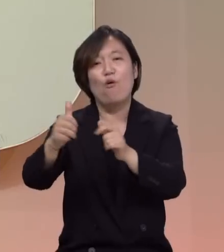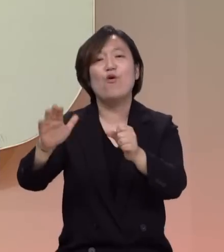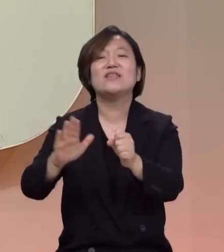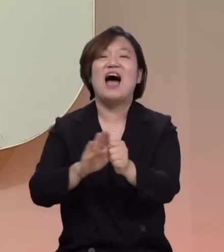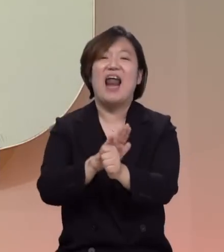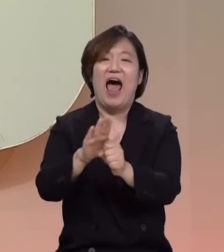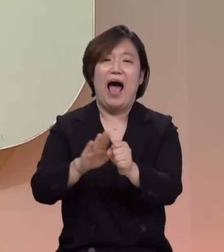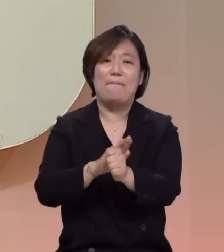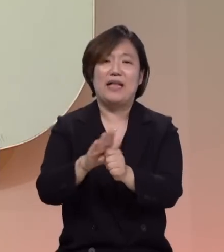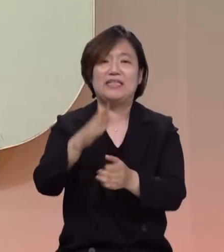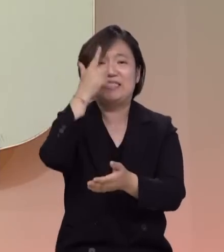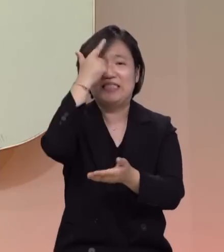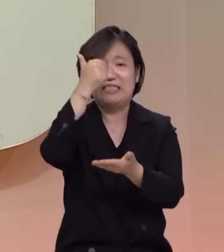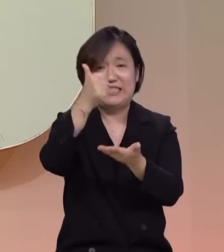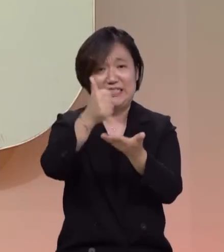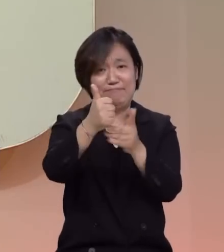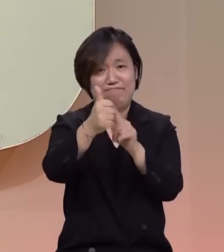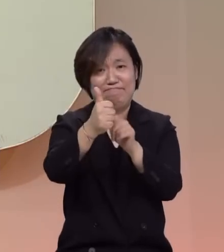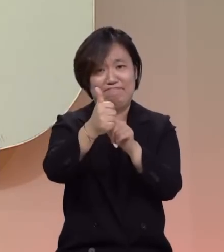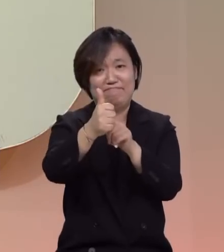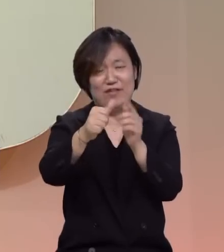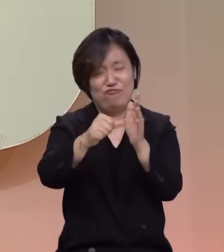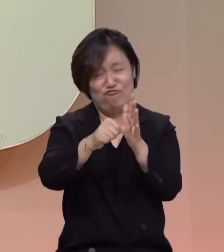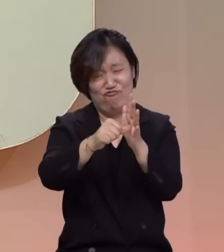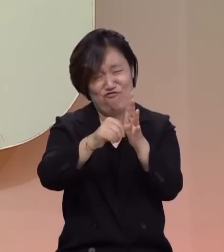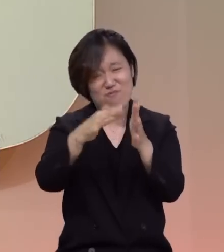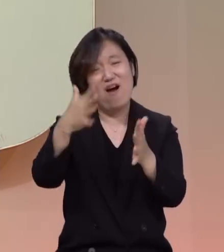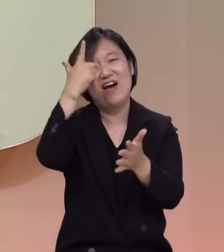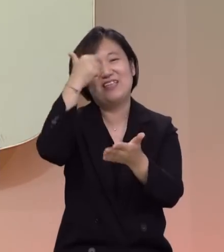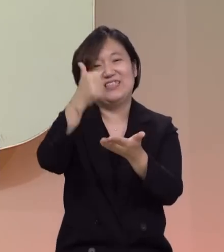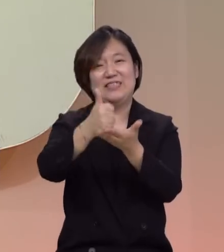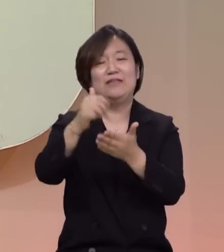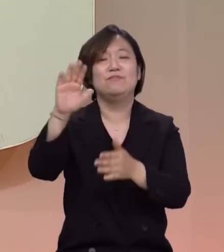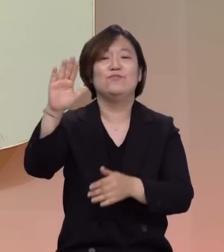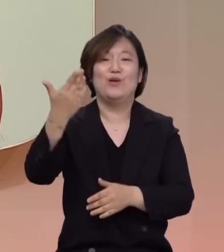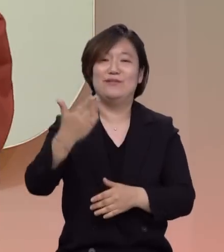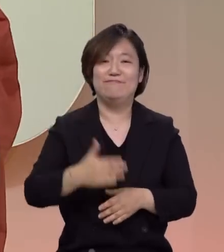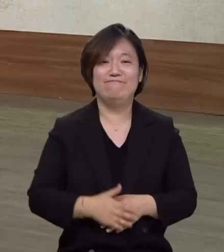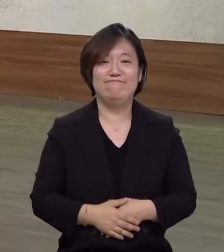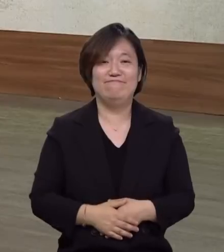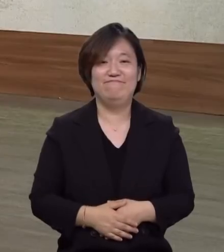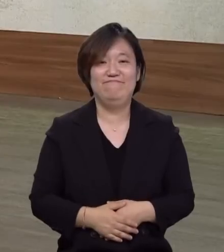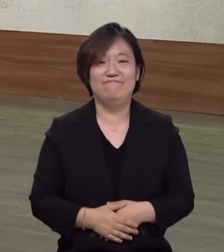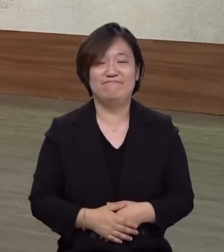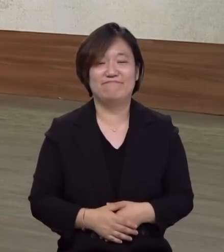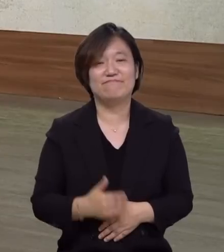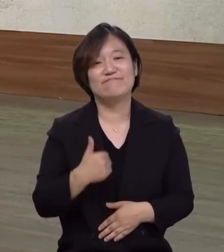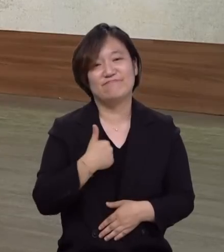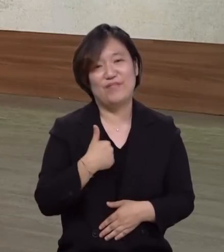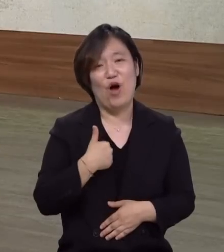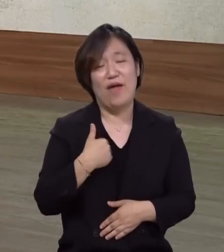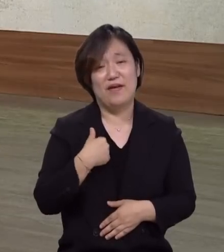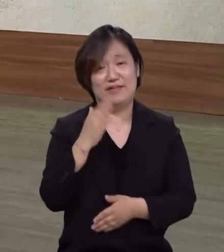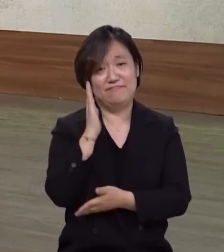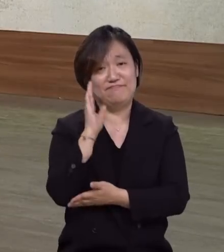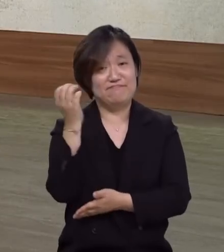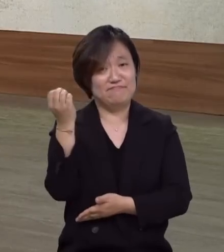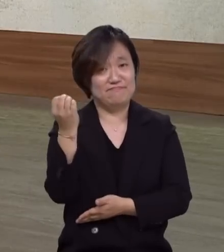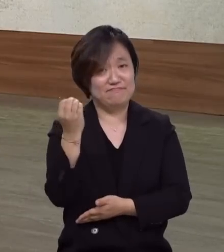국민 힐링 멘토가 지금 딱 하고 되셨지 않습니까 그러면서 저한테 진짜 하신 말씀이